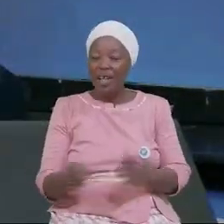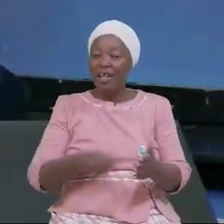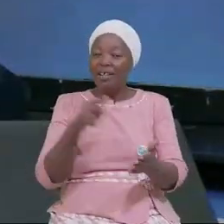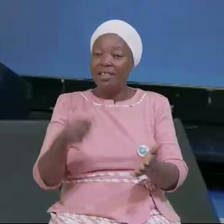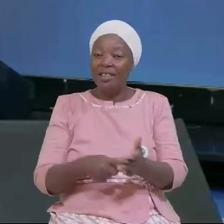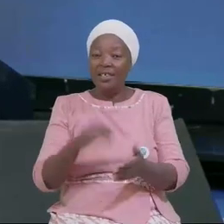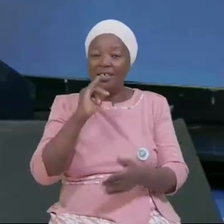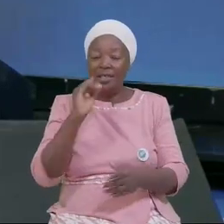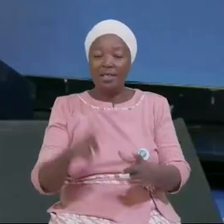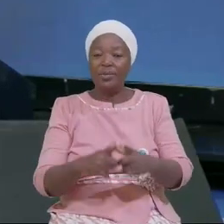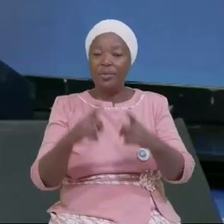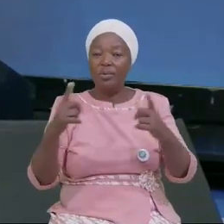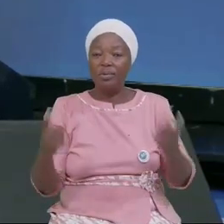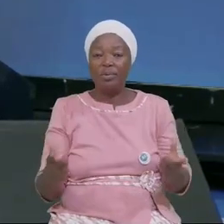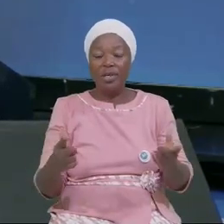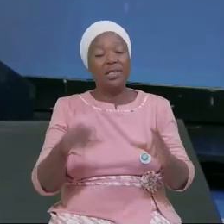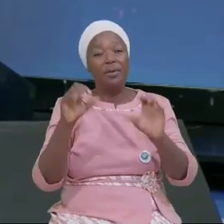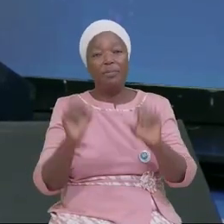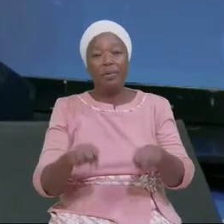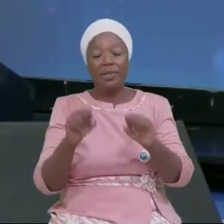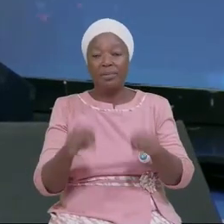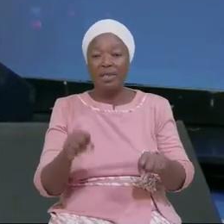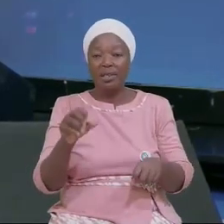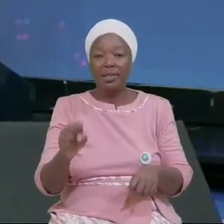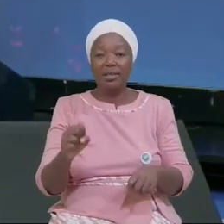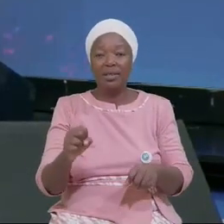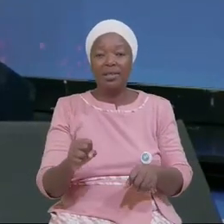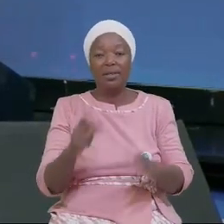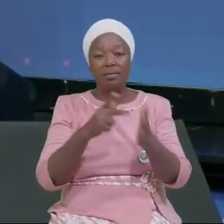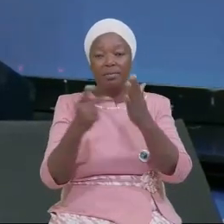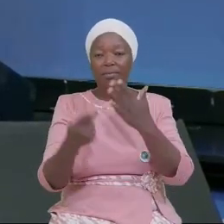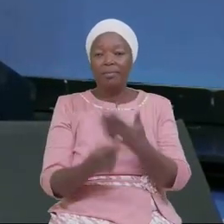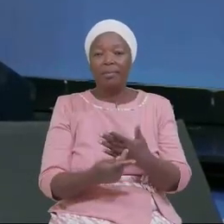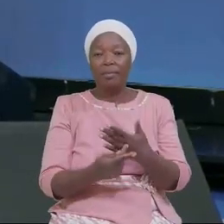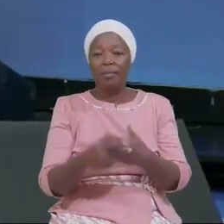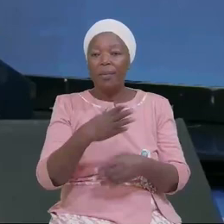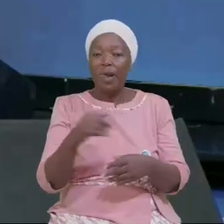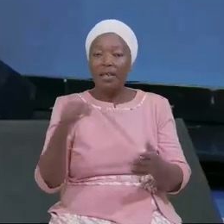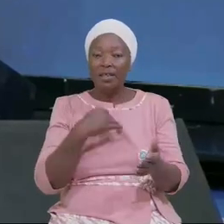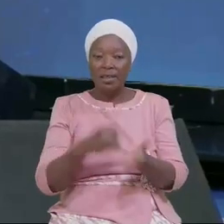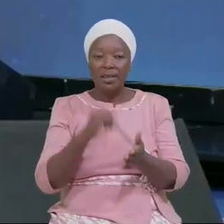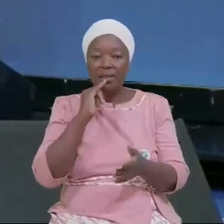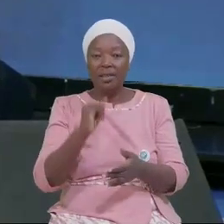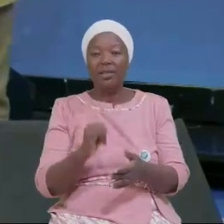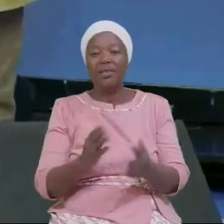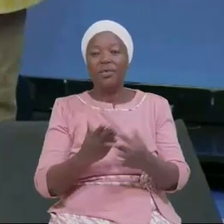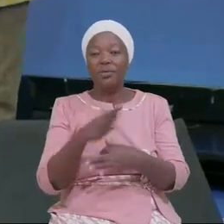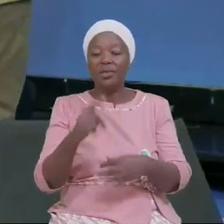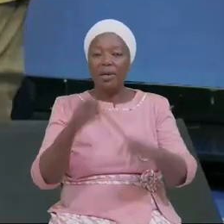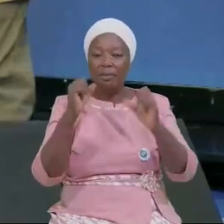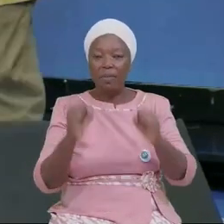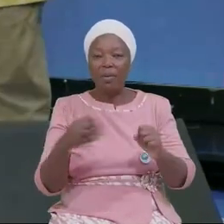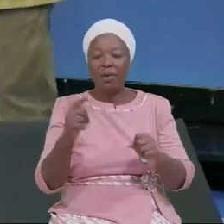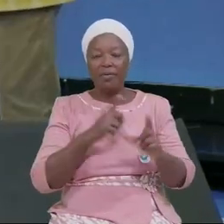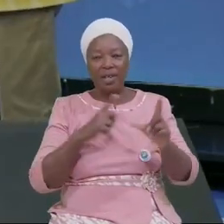Ceci est très grand. Voici la croisade de grandes possibilités. Et c'est par la puissance